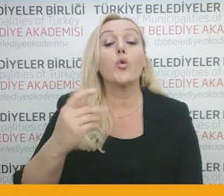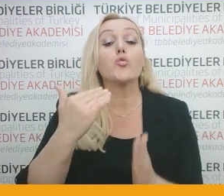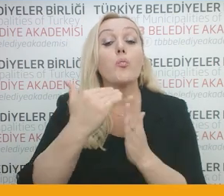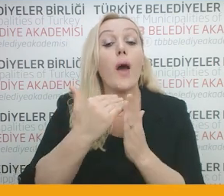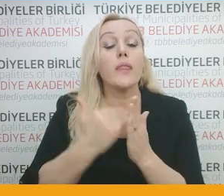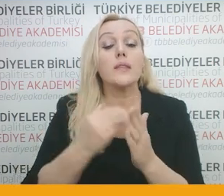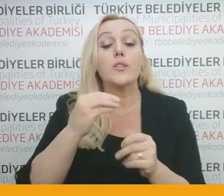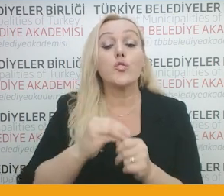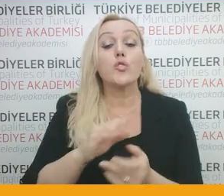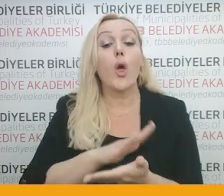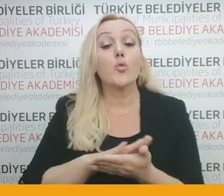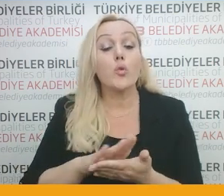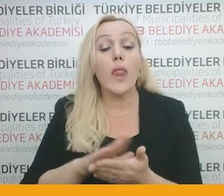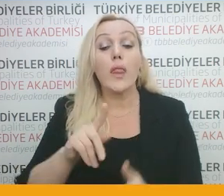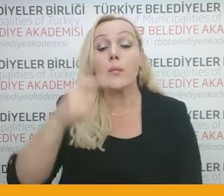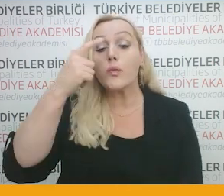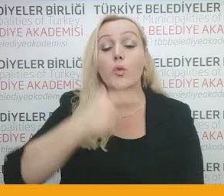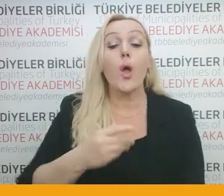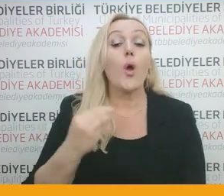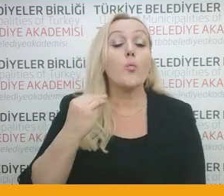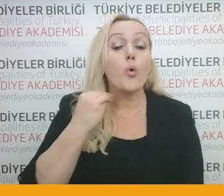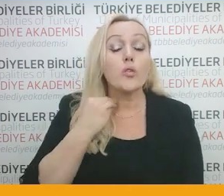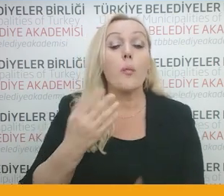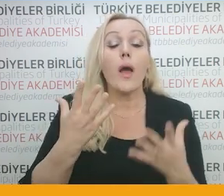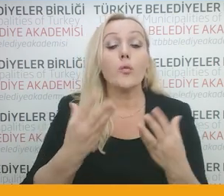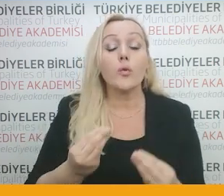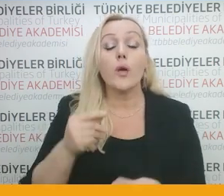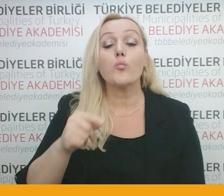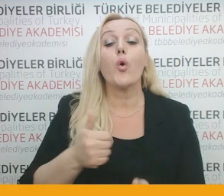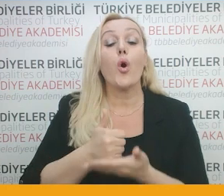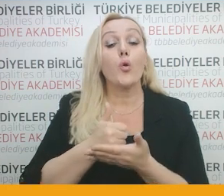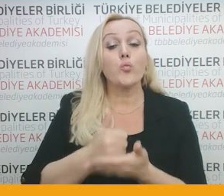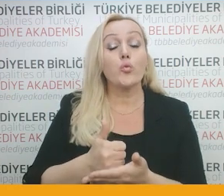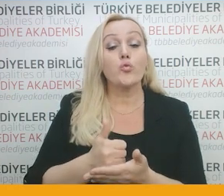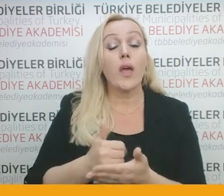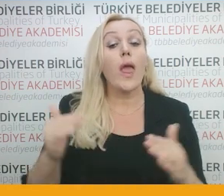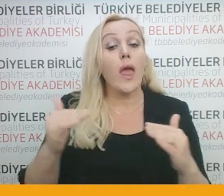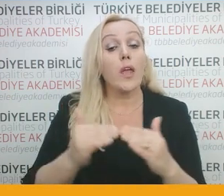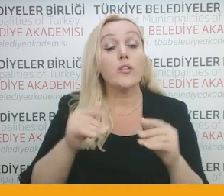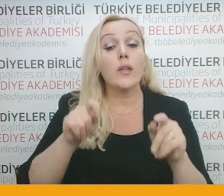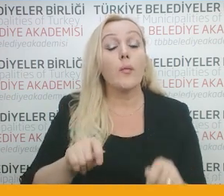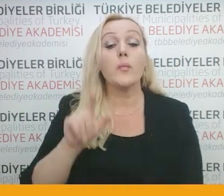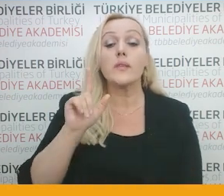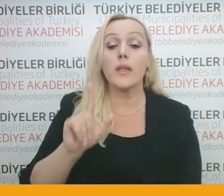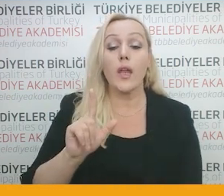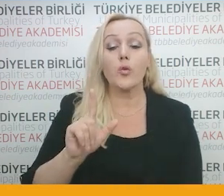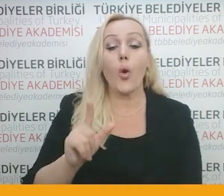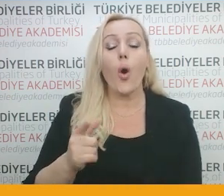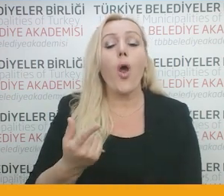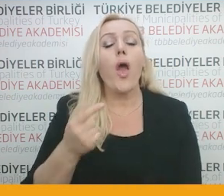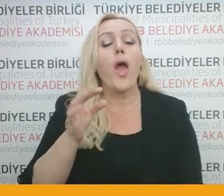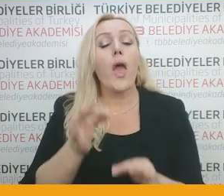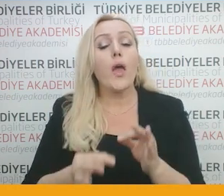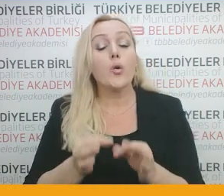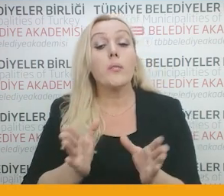bir durum. Borçlanma yoluyla da olsa bu bütçenin denkliğini sağlamak durumundayız. Finansmanın